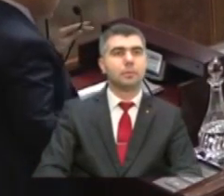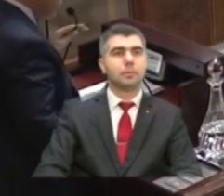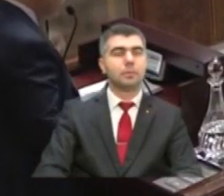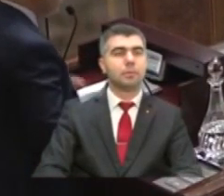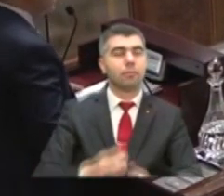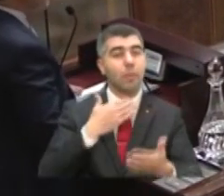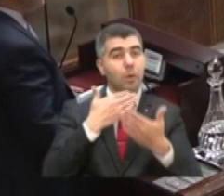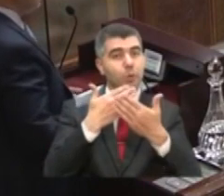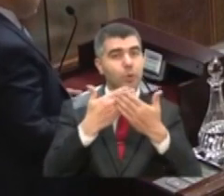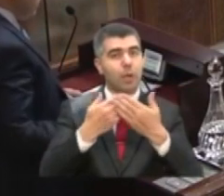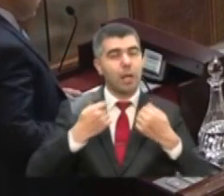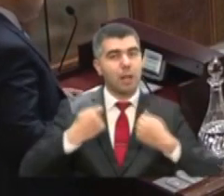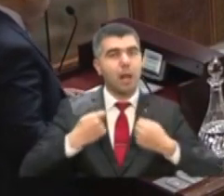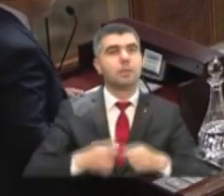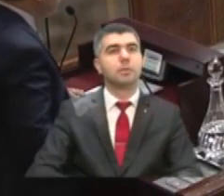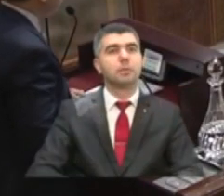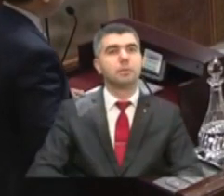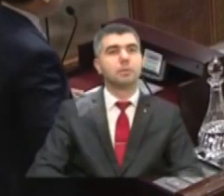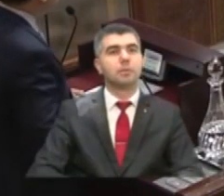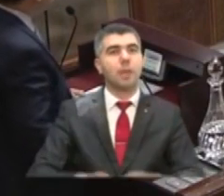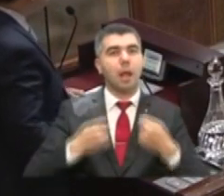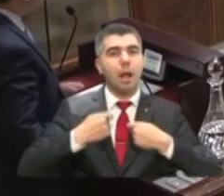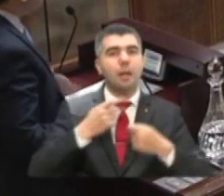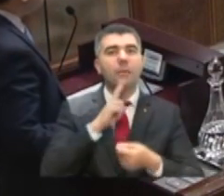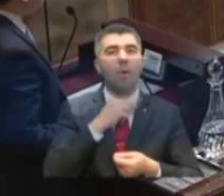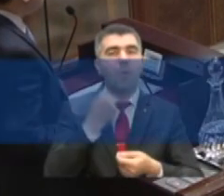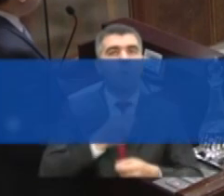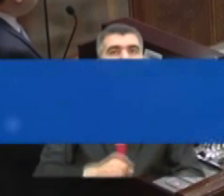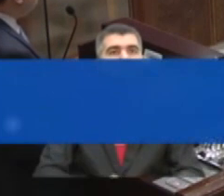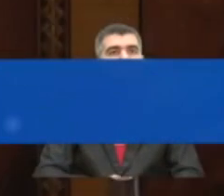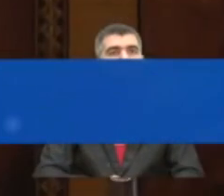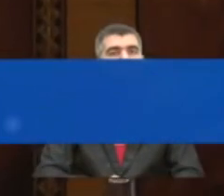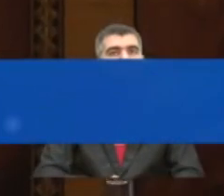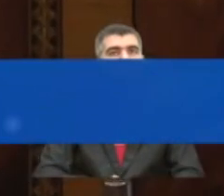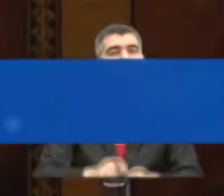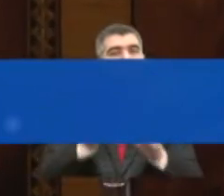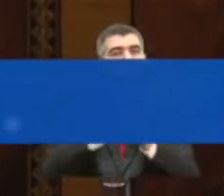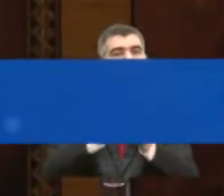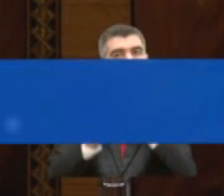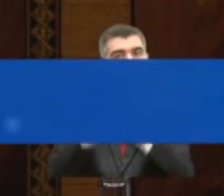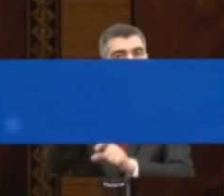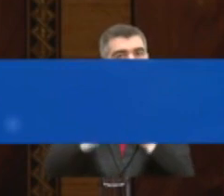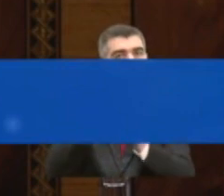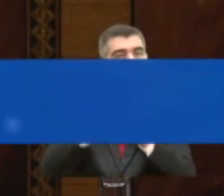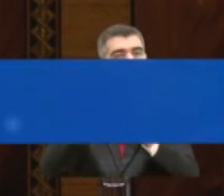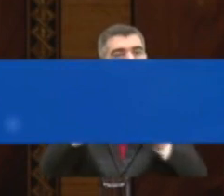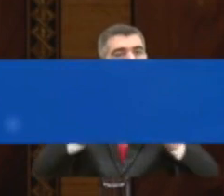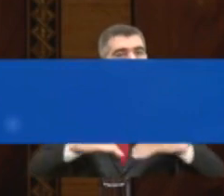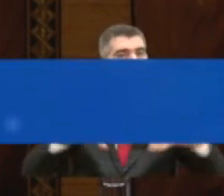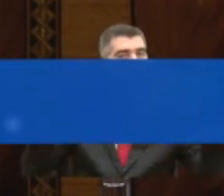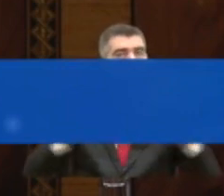شكرا السيد الرئيس، السيد رئيس الحكومة، السيدات والسادة أعضاء الحكومة، السيدات والسادة النواب